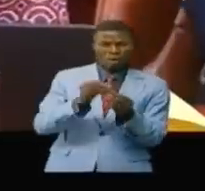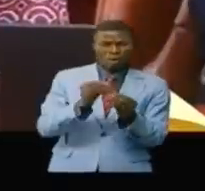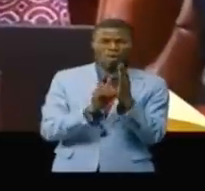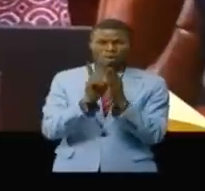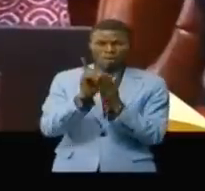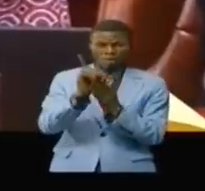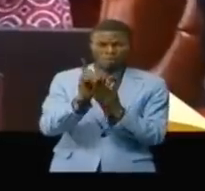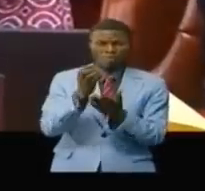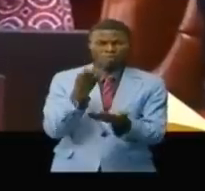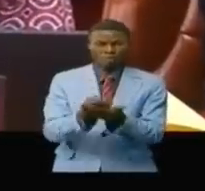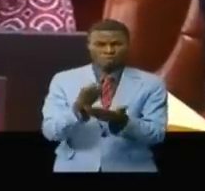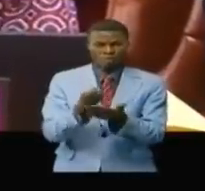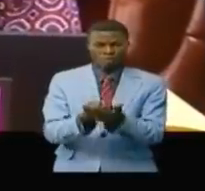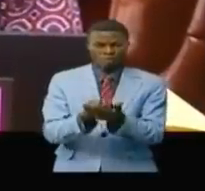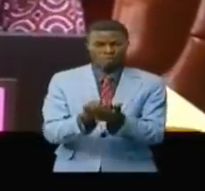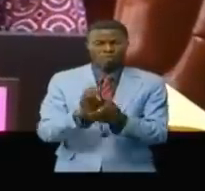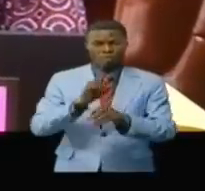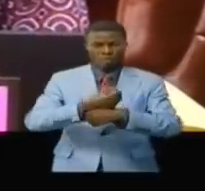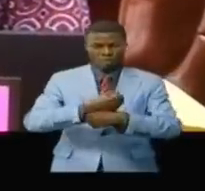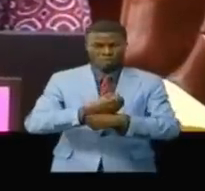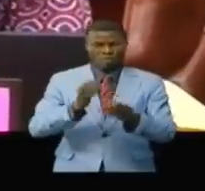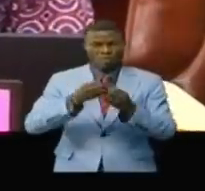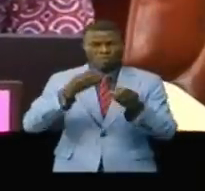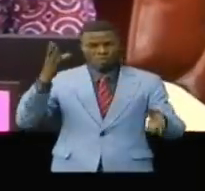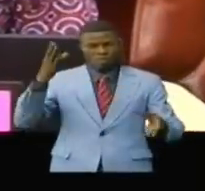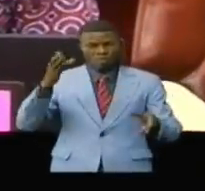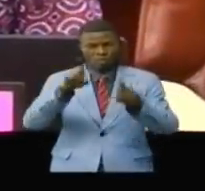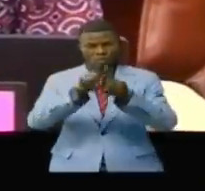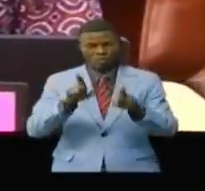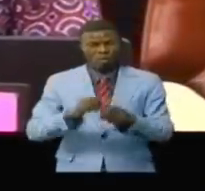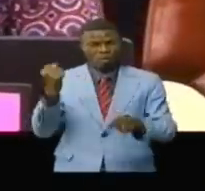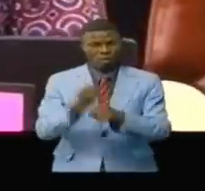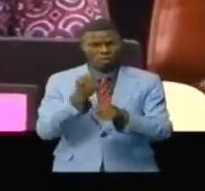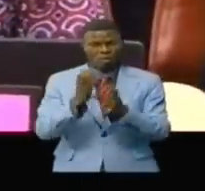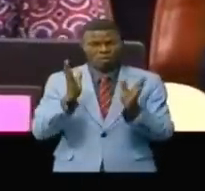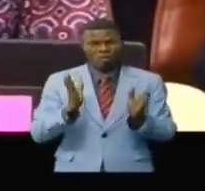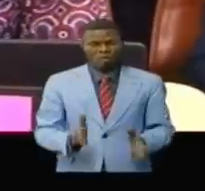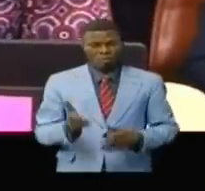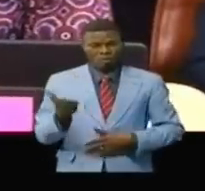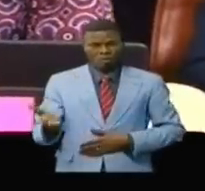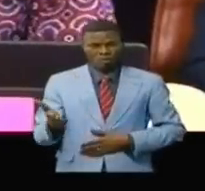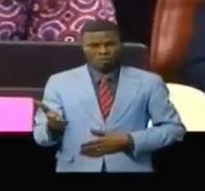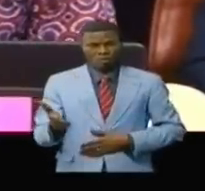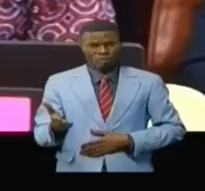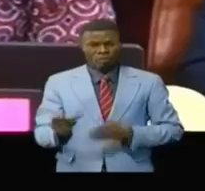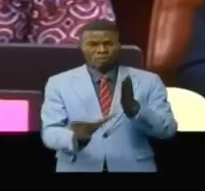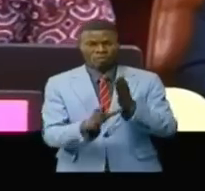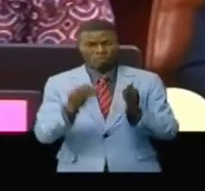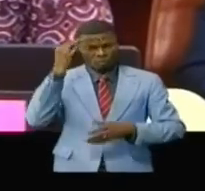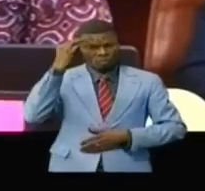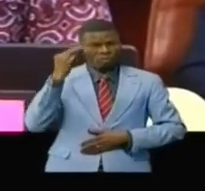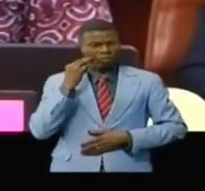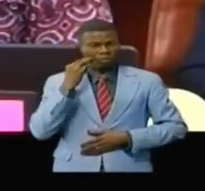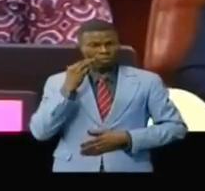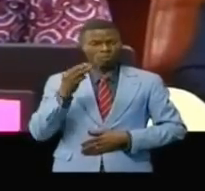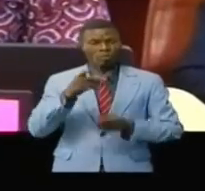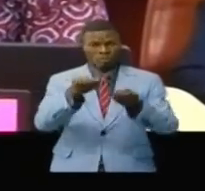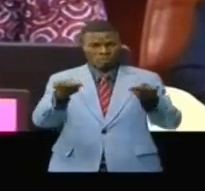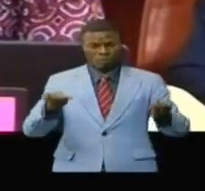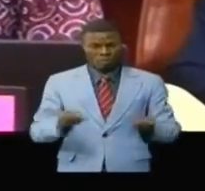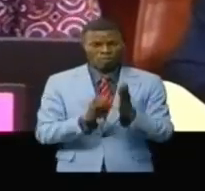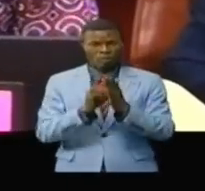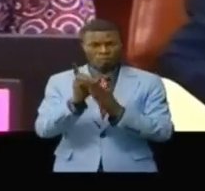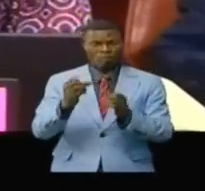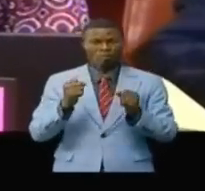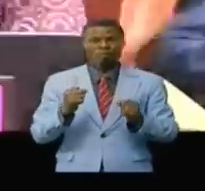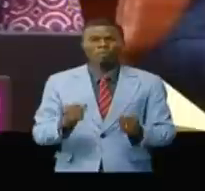booster l'économie par la création des richesses et des emplois. La vice-première ministre, ministre de l'Environnement et